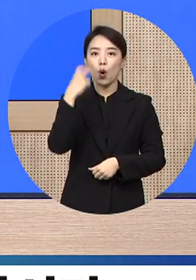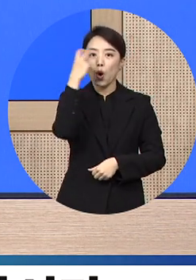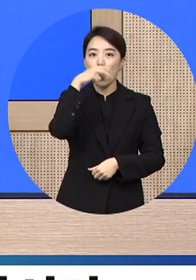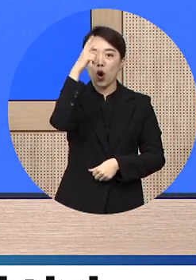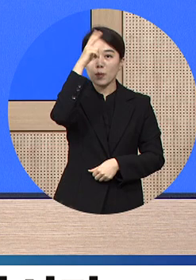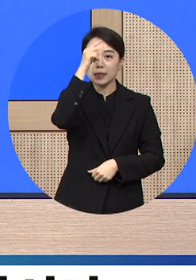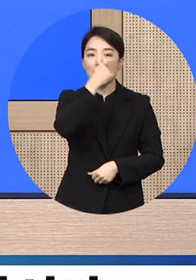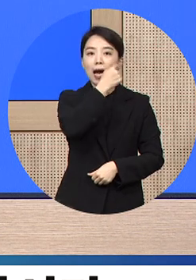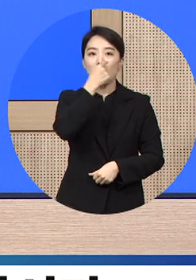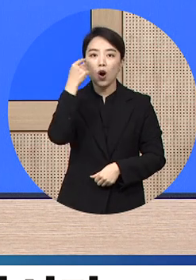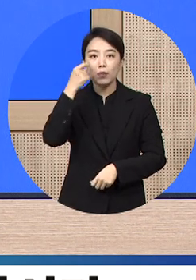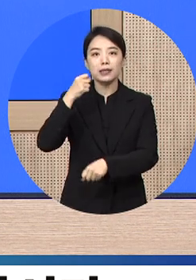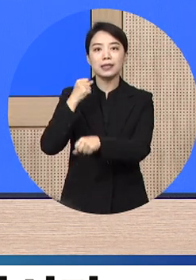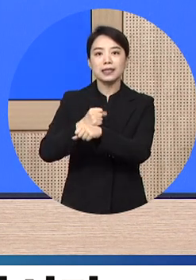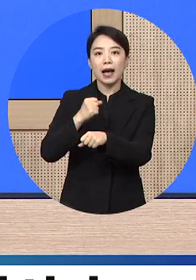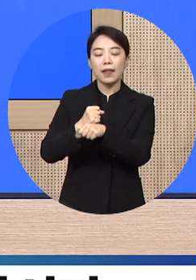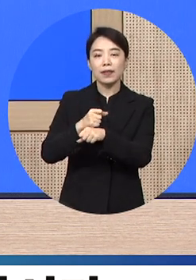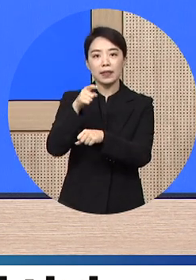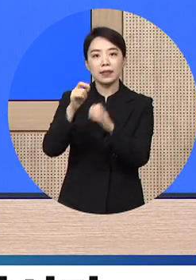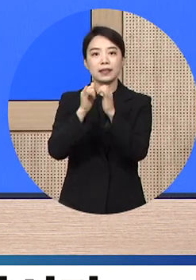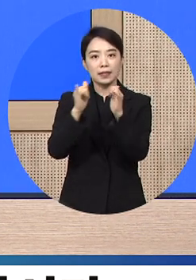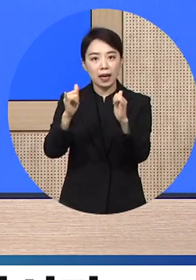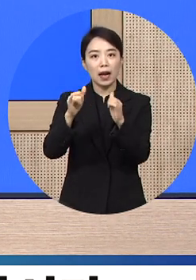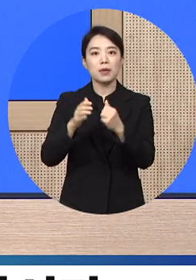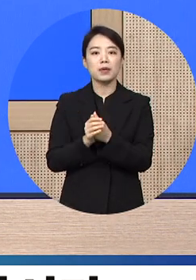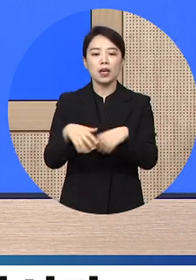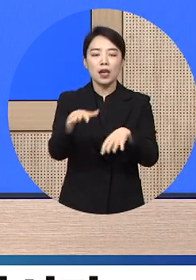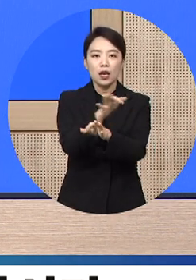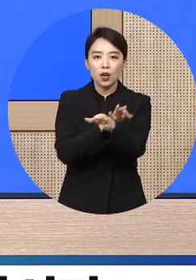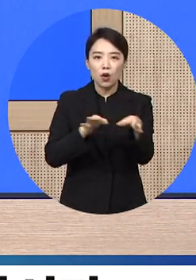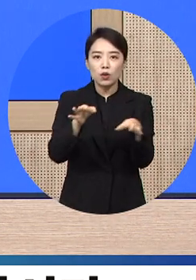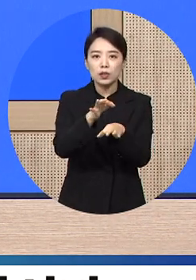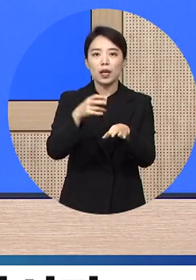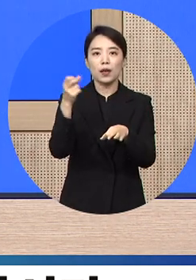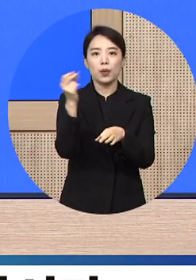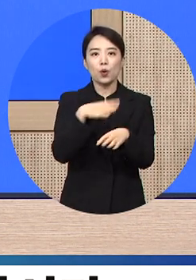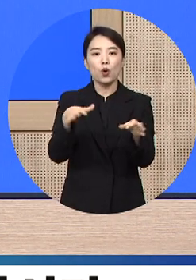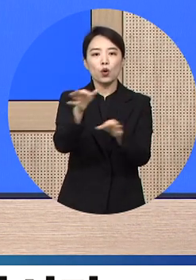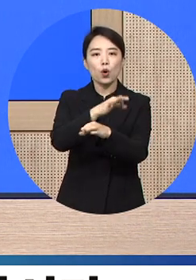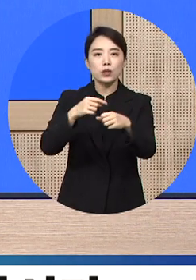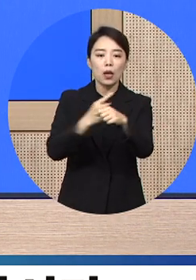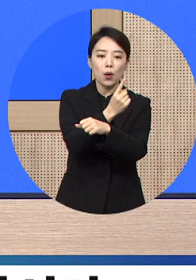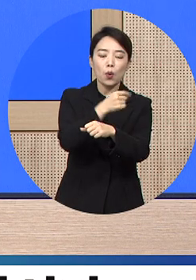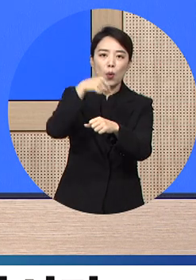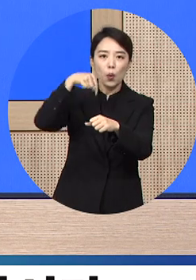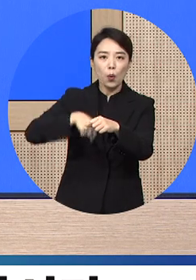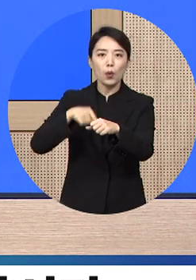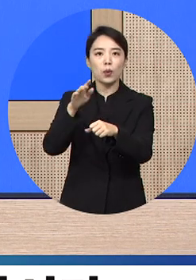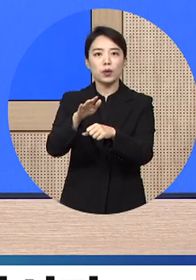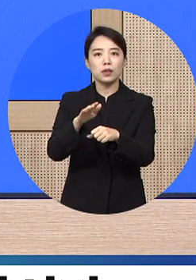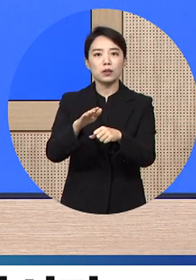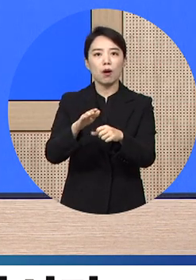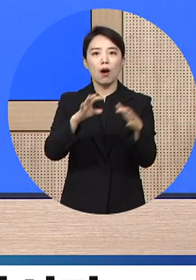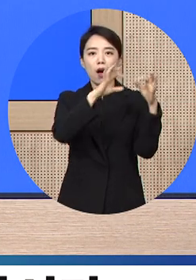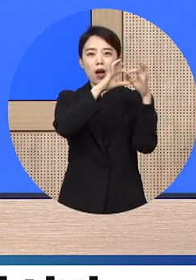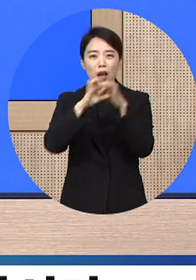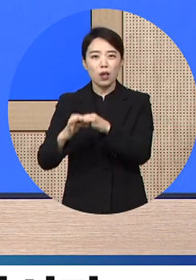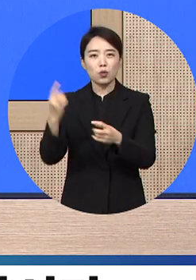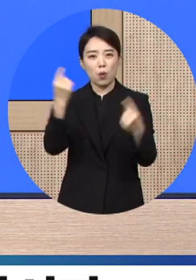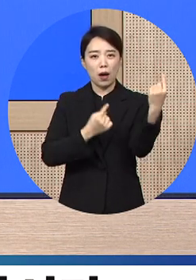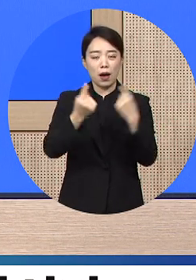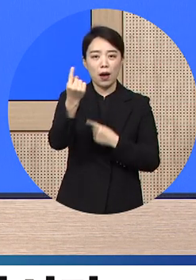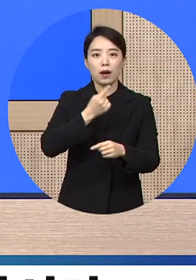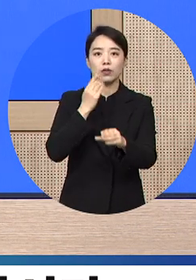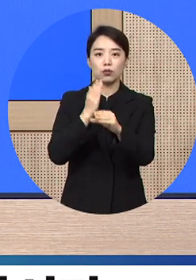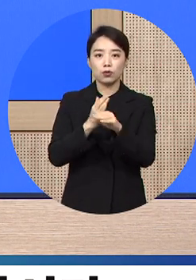검증한 검찰 출신 인사가 경제를 포함한 경제 안파크의 요직에 물밀듯이 들어오고 있습니다.